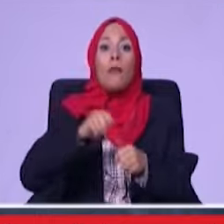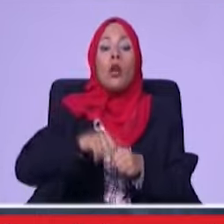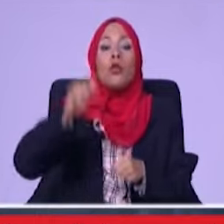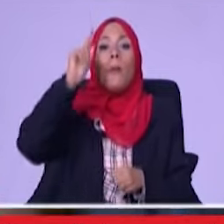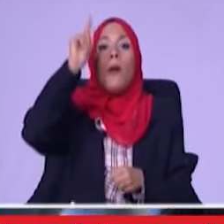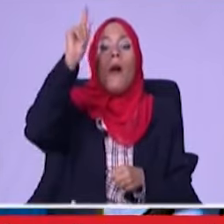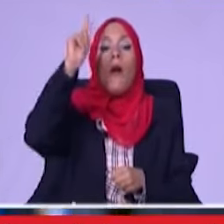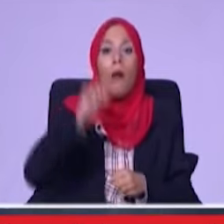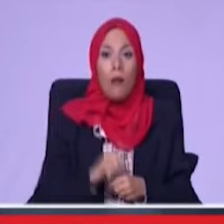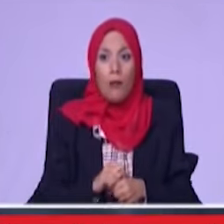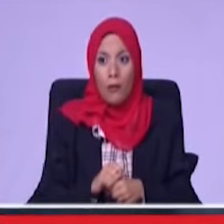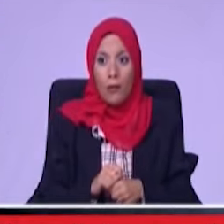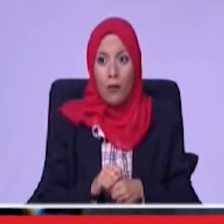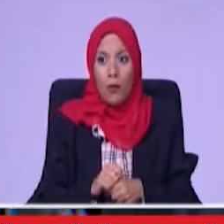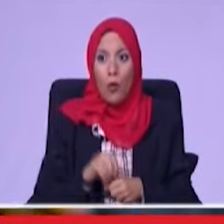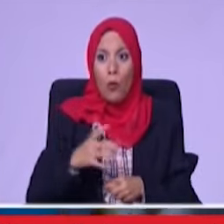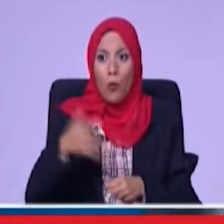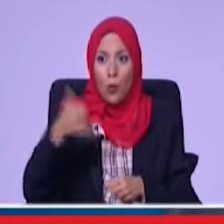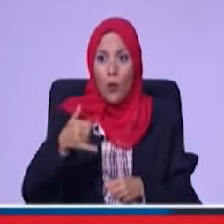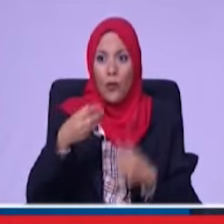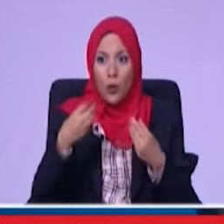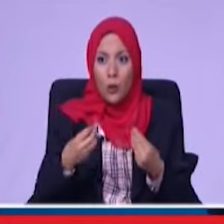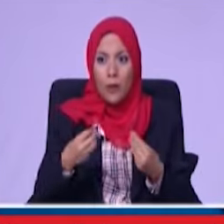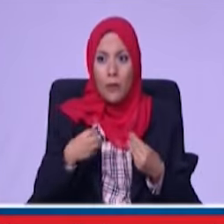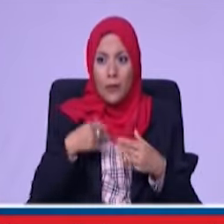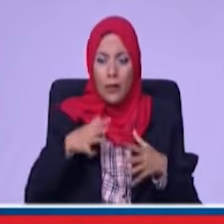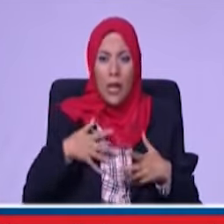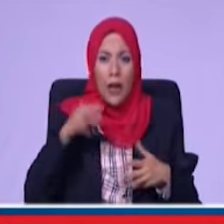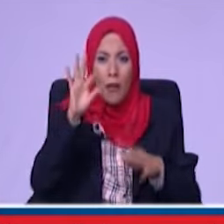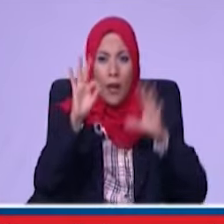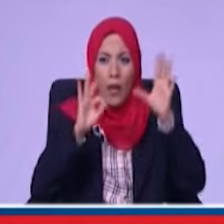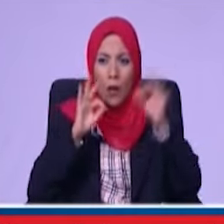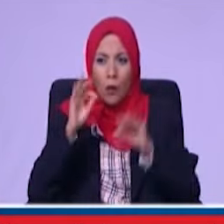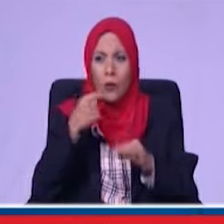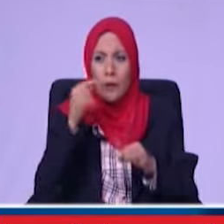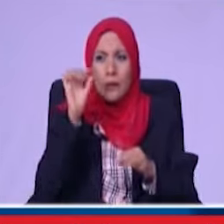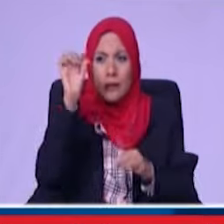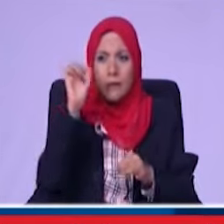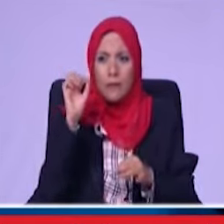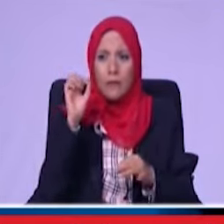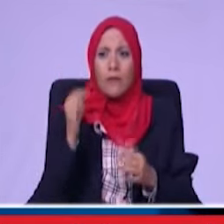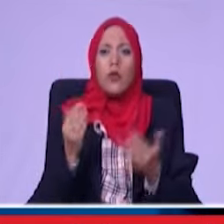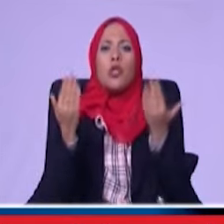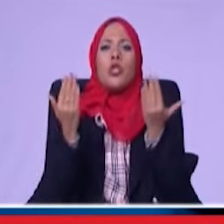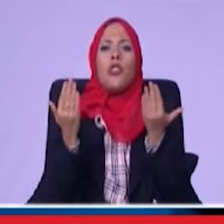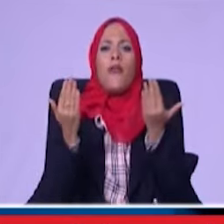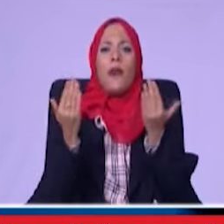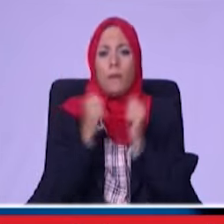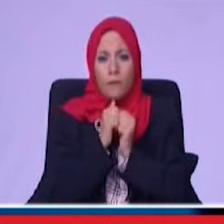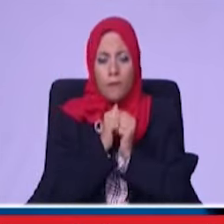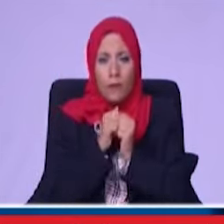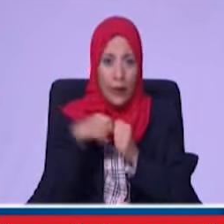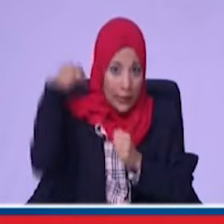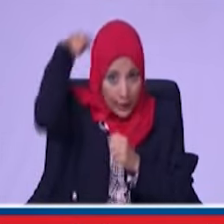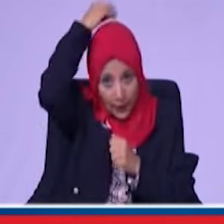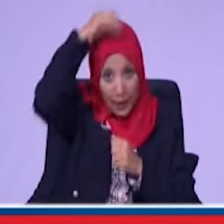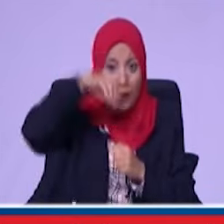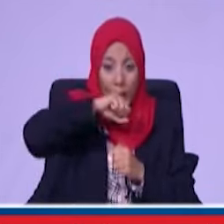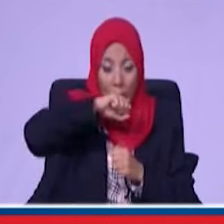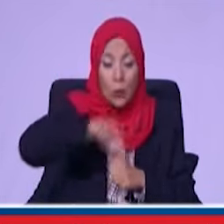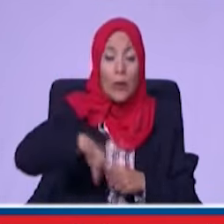تمام، وممكن نبقى نقف عندها شويه كده، لكن احنا ناخد بس فقره منها اللي هي فقره الشفاعه بس. تمام. وطب سيدنا